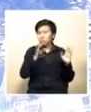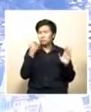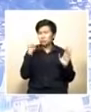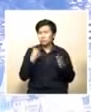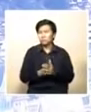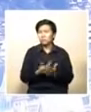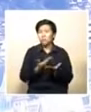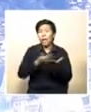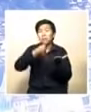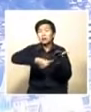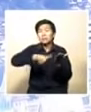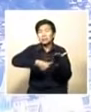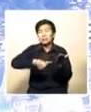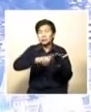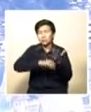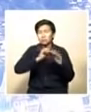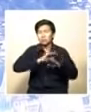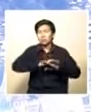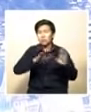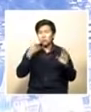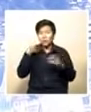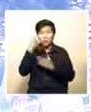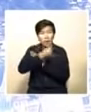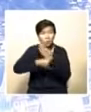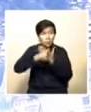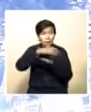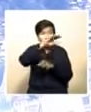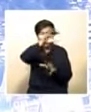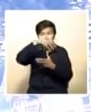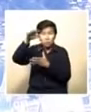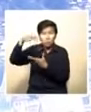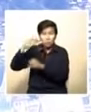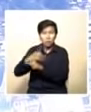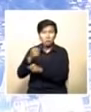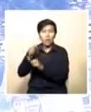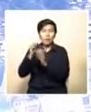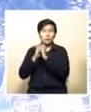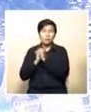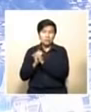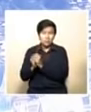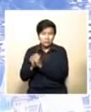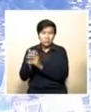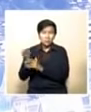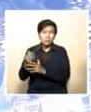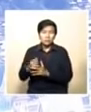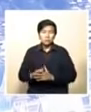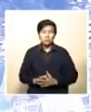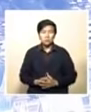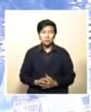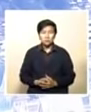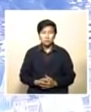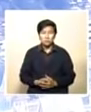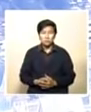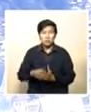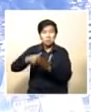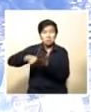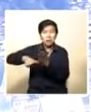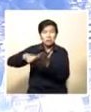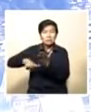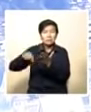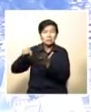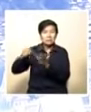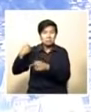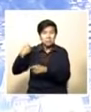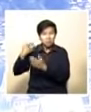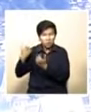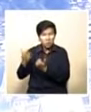ลือกันว่ามีเครื่องบินมาขนไปต่างประเทศนั้นถ้าของเดิมของเก่าจริงครับ